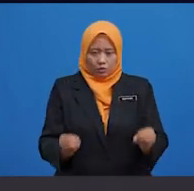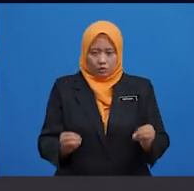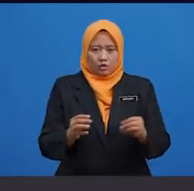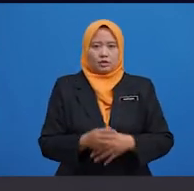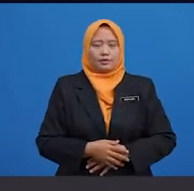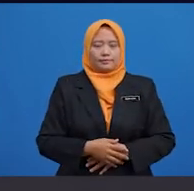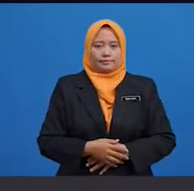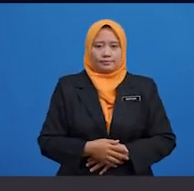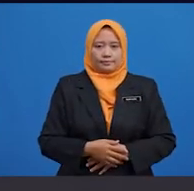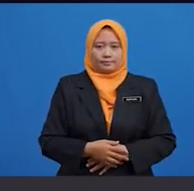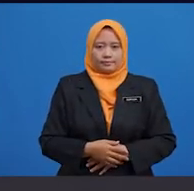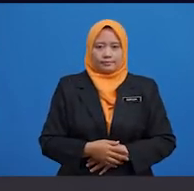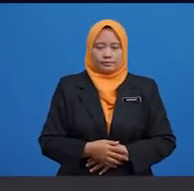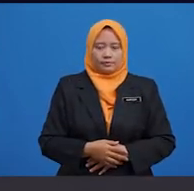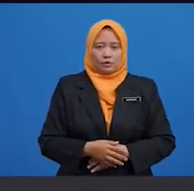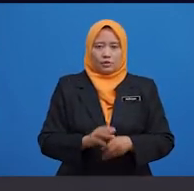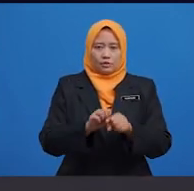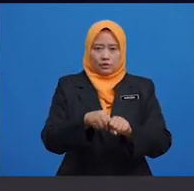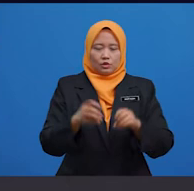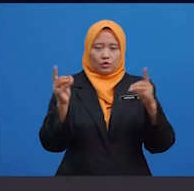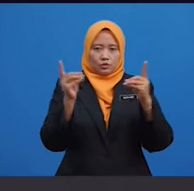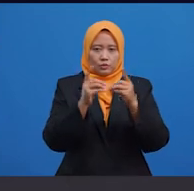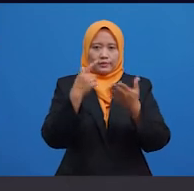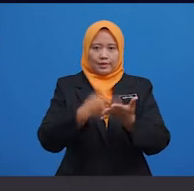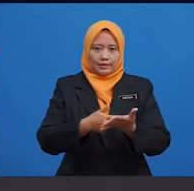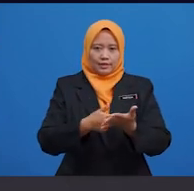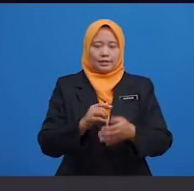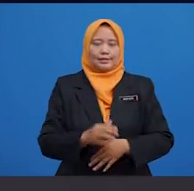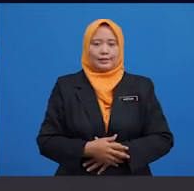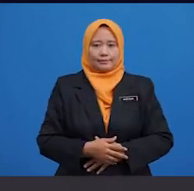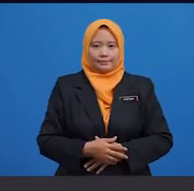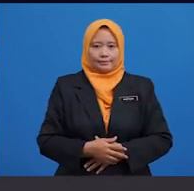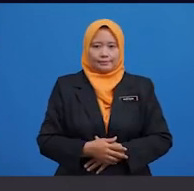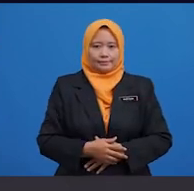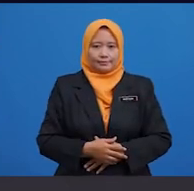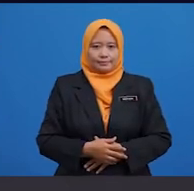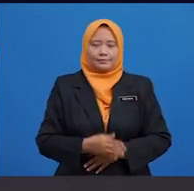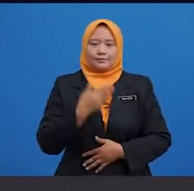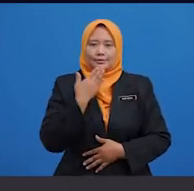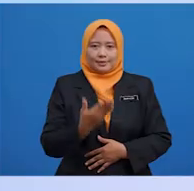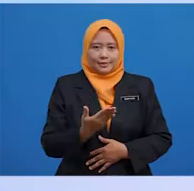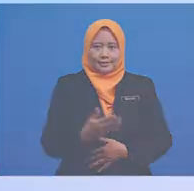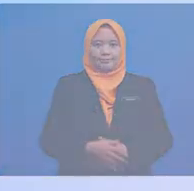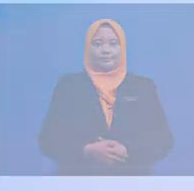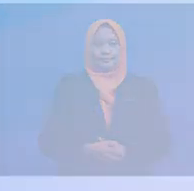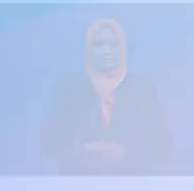dapat memahaminya. Semoga kita berjumpa lagi pada episod akan datang. Terima kasih.